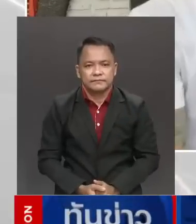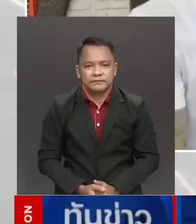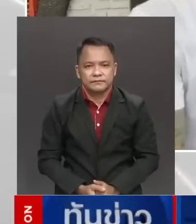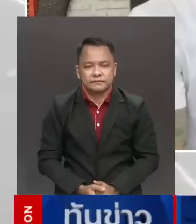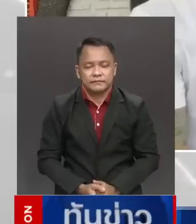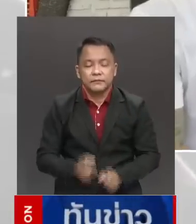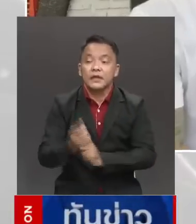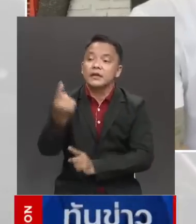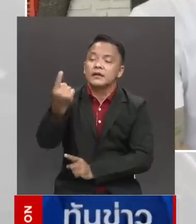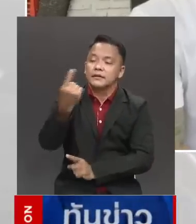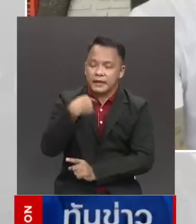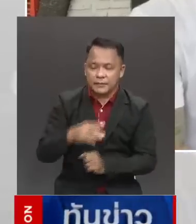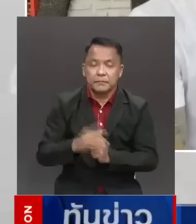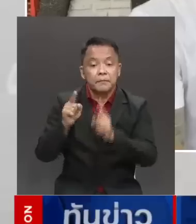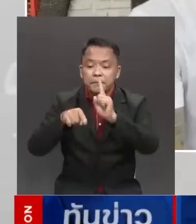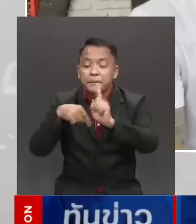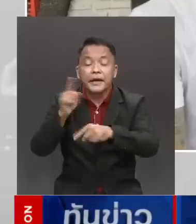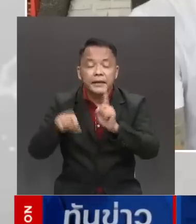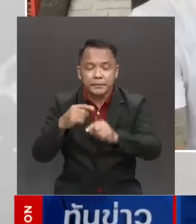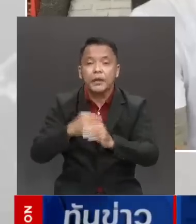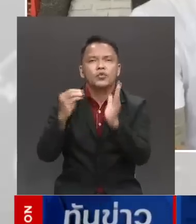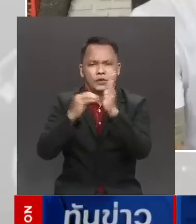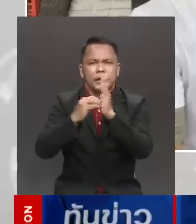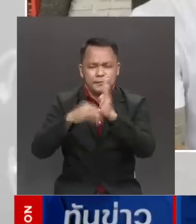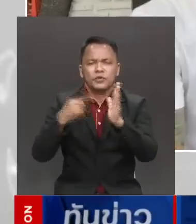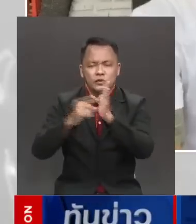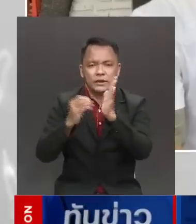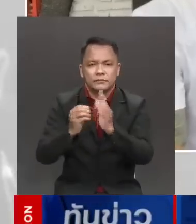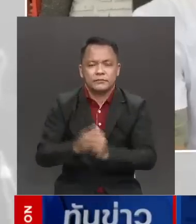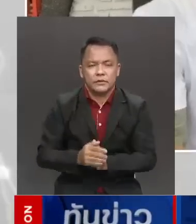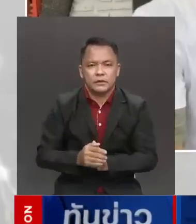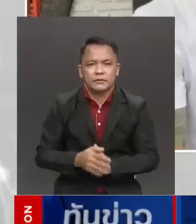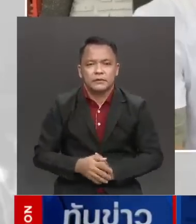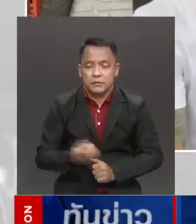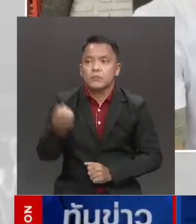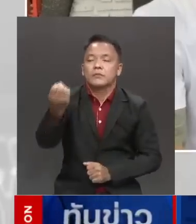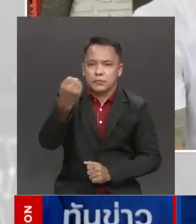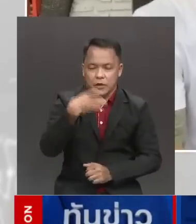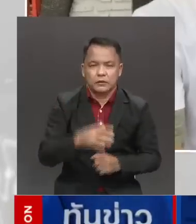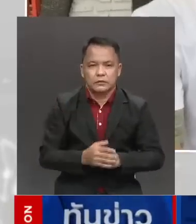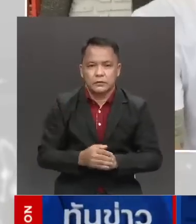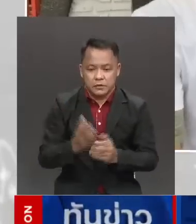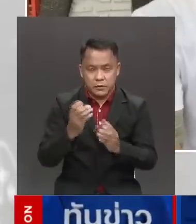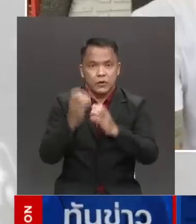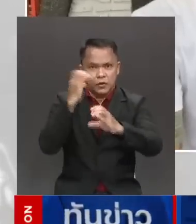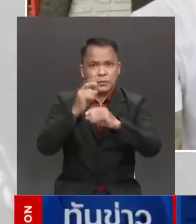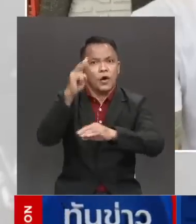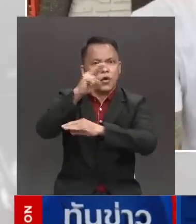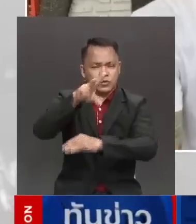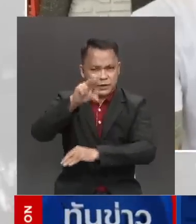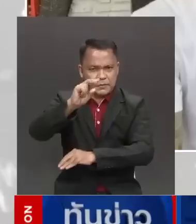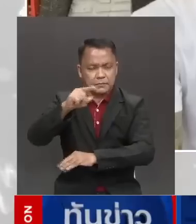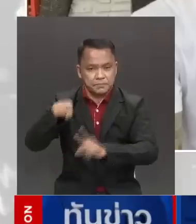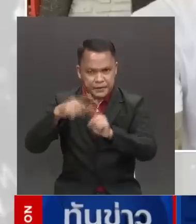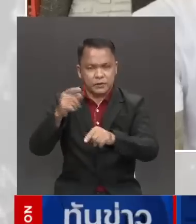เขาถามผมว่าจะไปไหนผมบอกไปกรุงเทพเขาก็บอกผมว่ารถเขาจะออกบ่าย 2:30